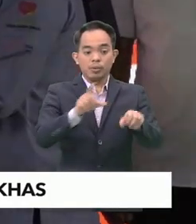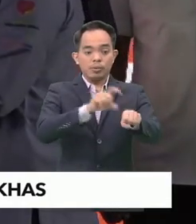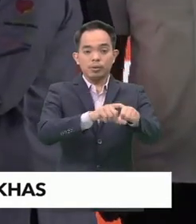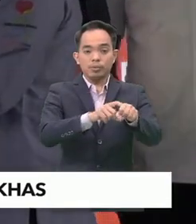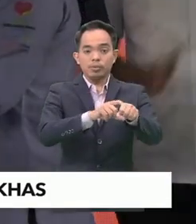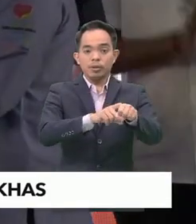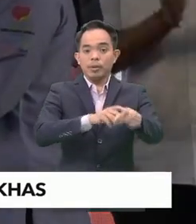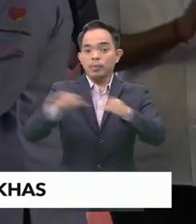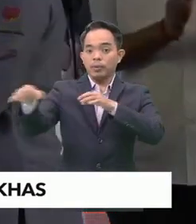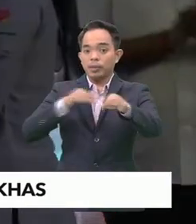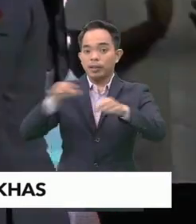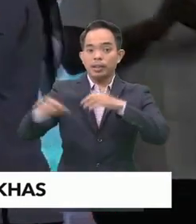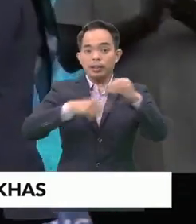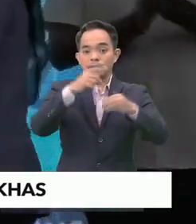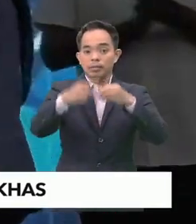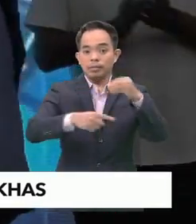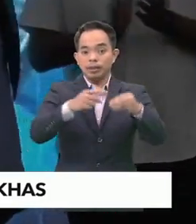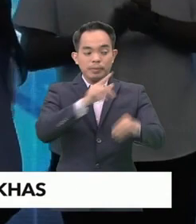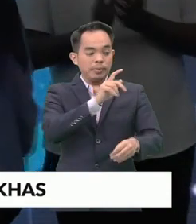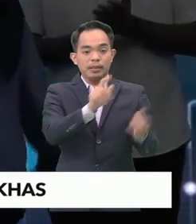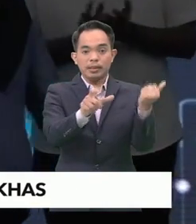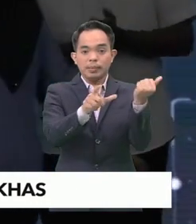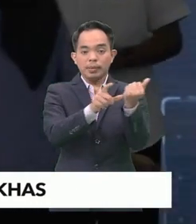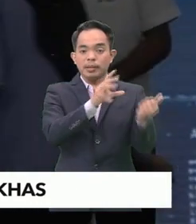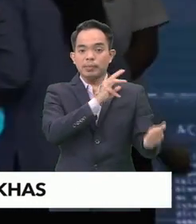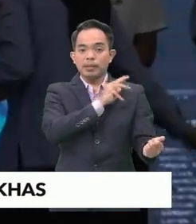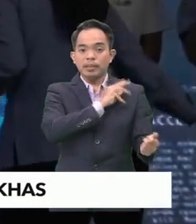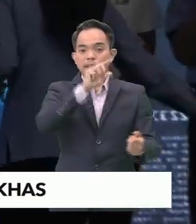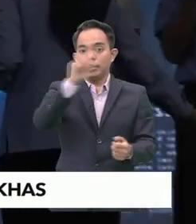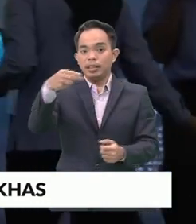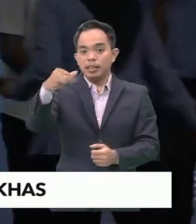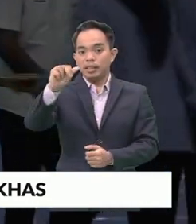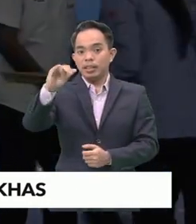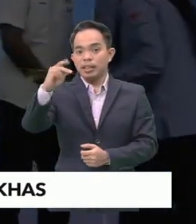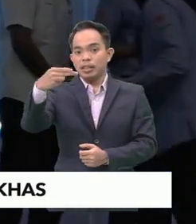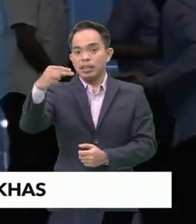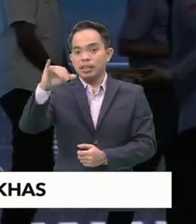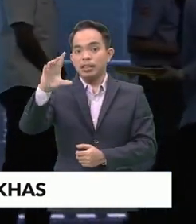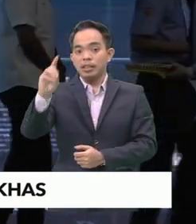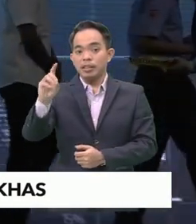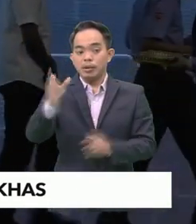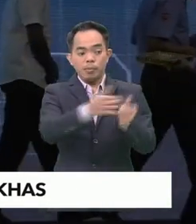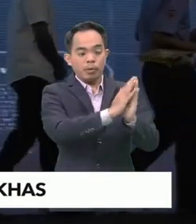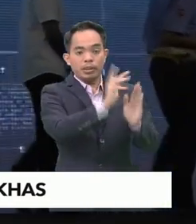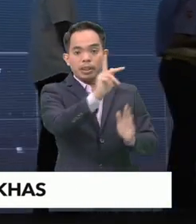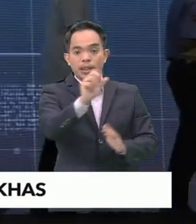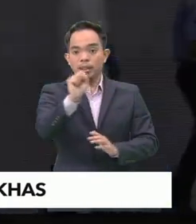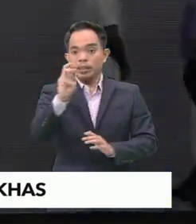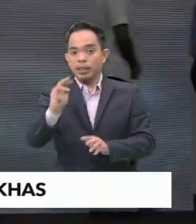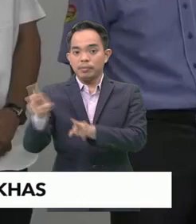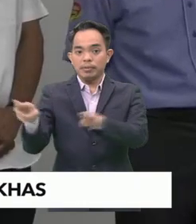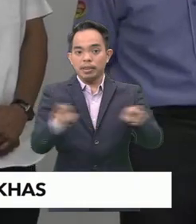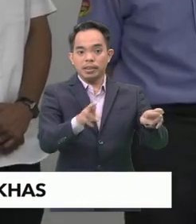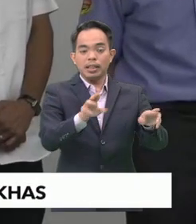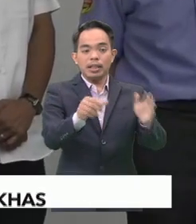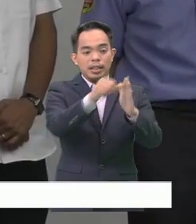mengulas berhubungan sarana timbalan Perdana Menteri Datuk Sri Ahmad Zaid Hamidi yang meminta GSM merangka akta